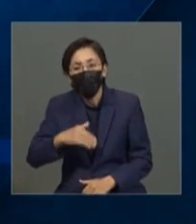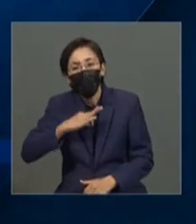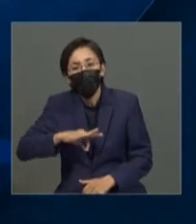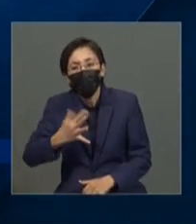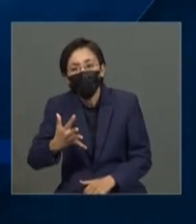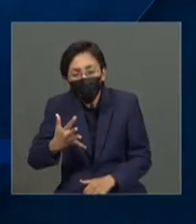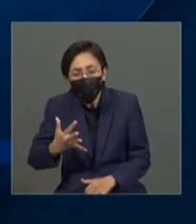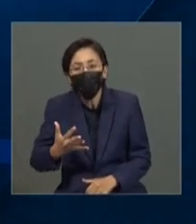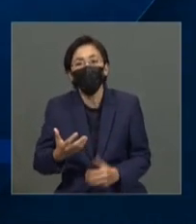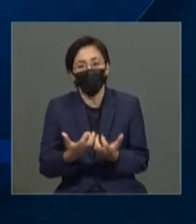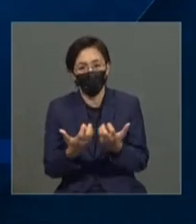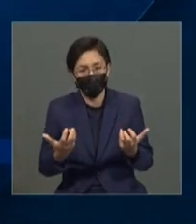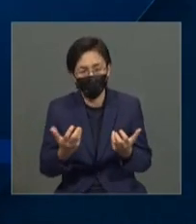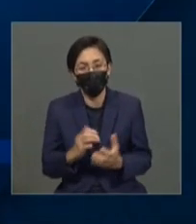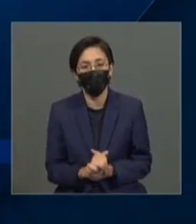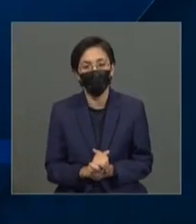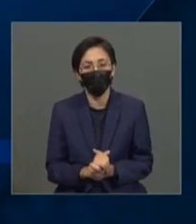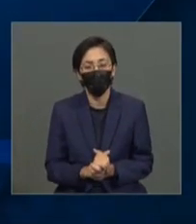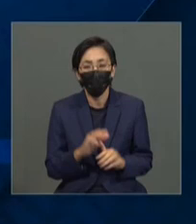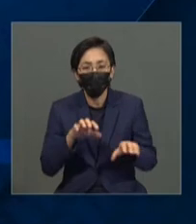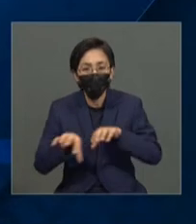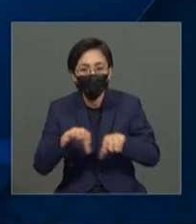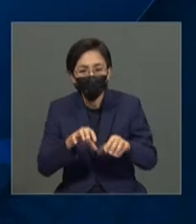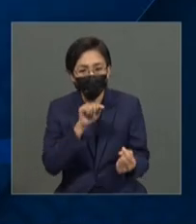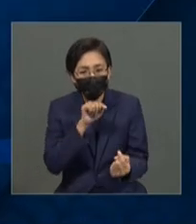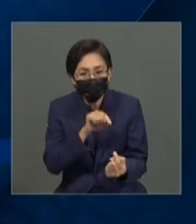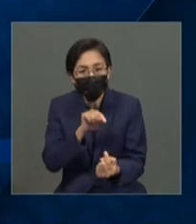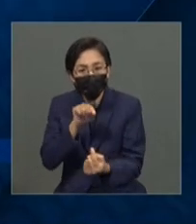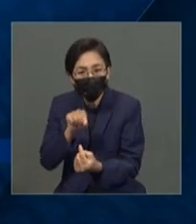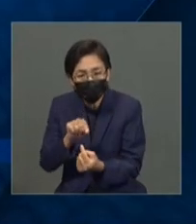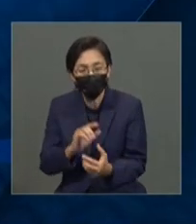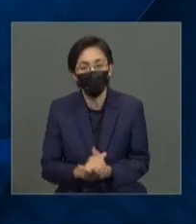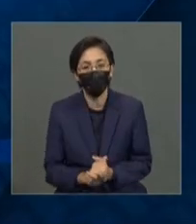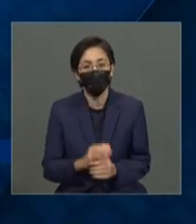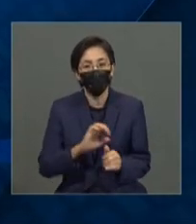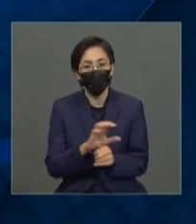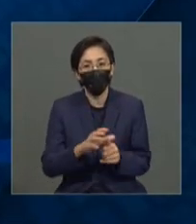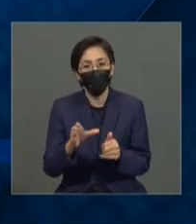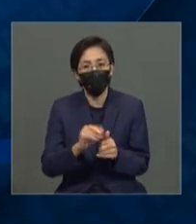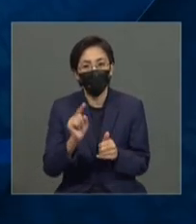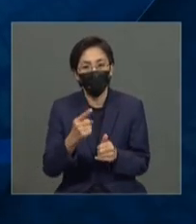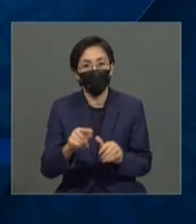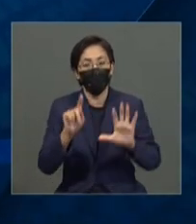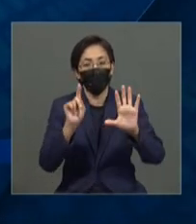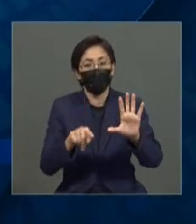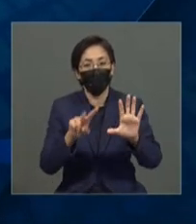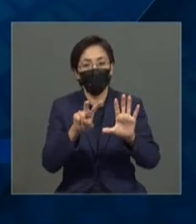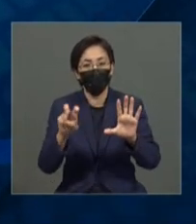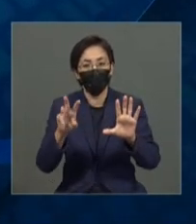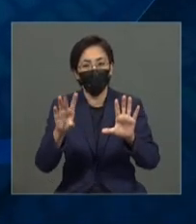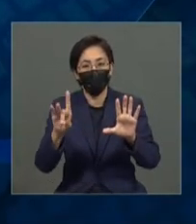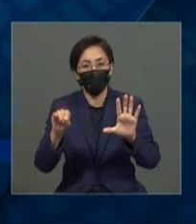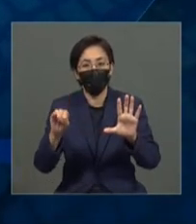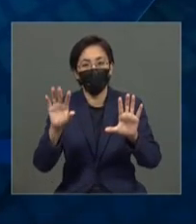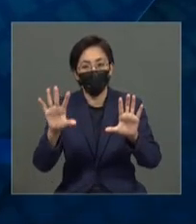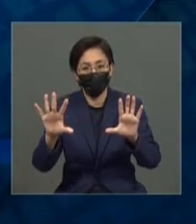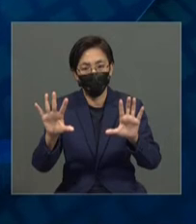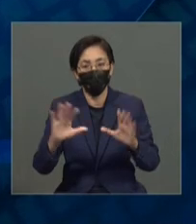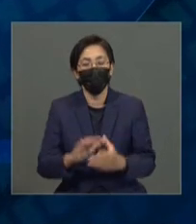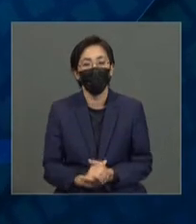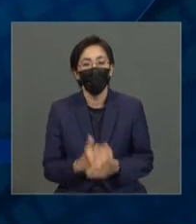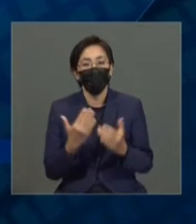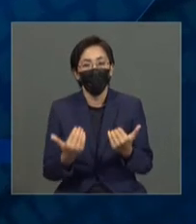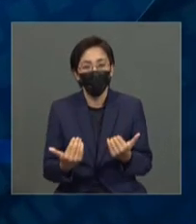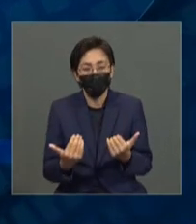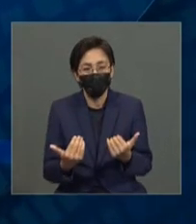ที่เหมาะสมท่านจะเห็นว่าจากการรายงานผู้ป่วยรายใหม่ 5,285 รายวันนี้เนี่ย